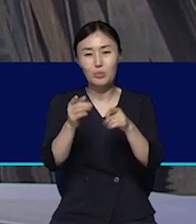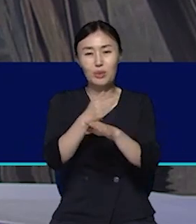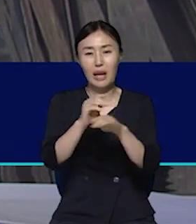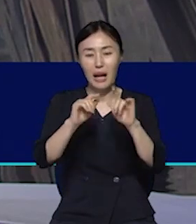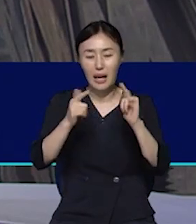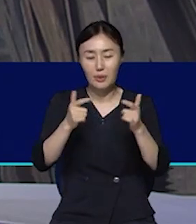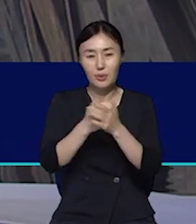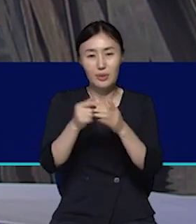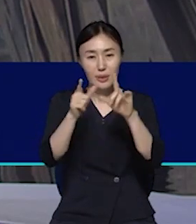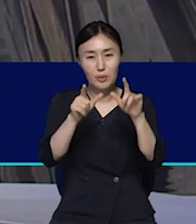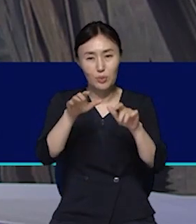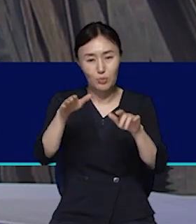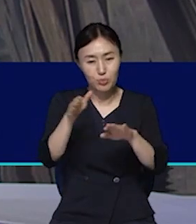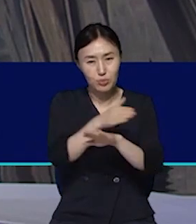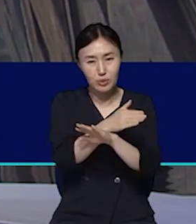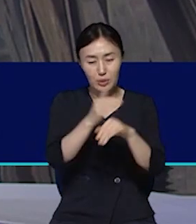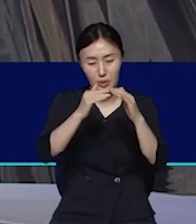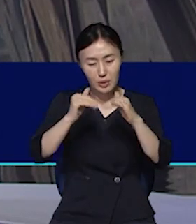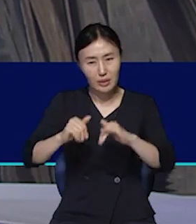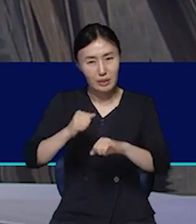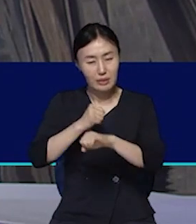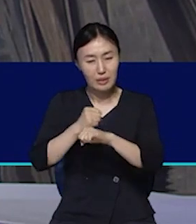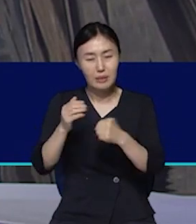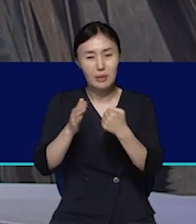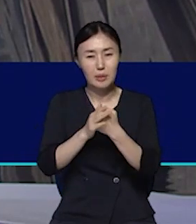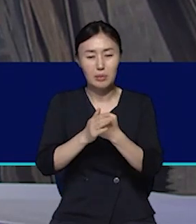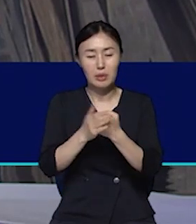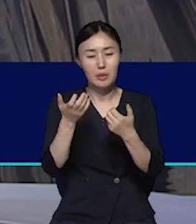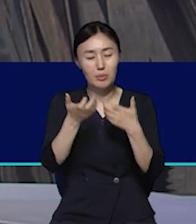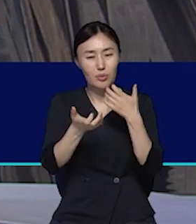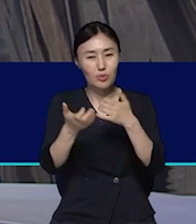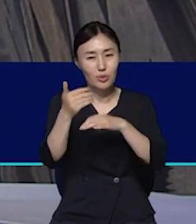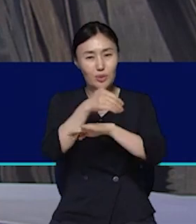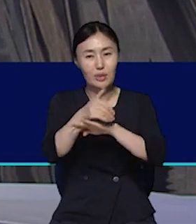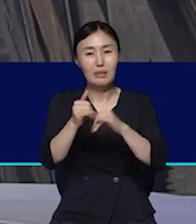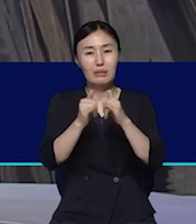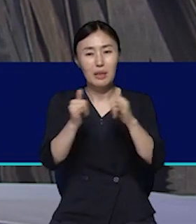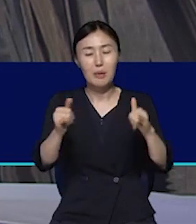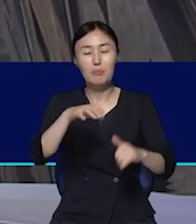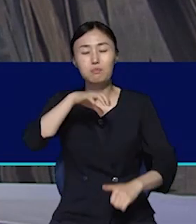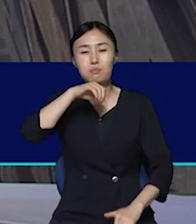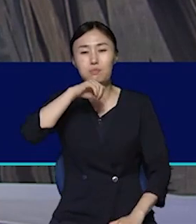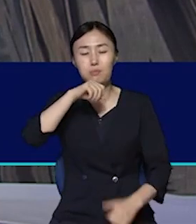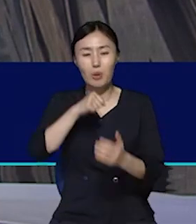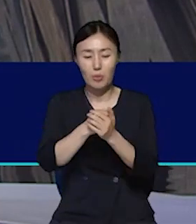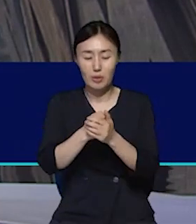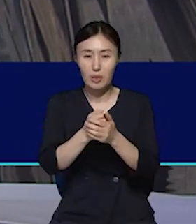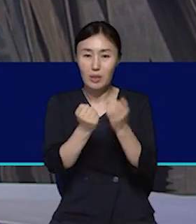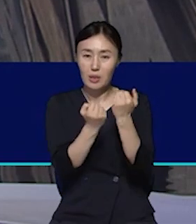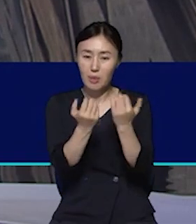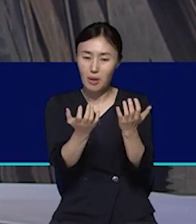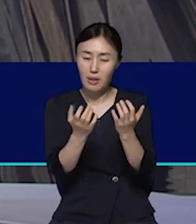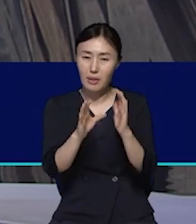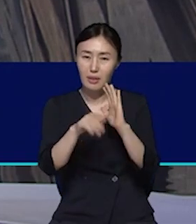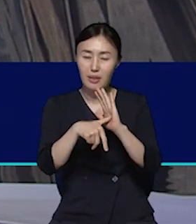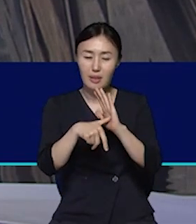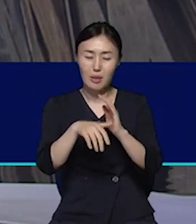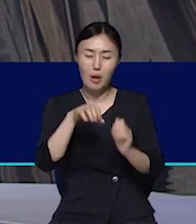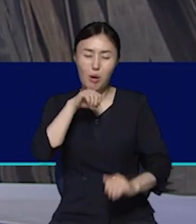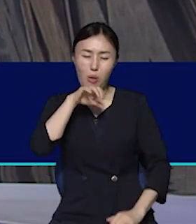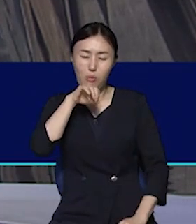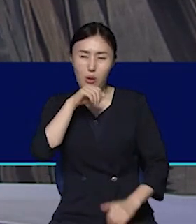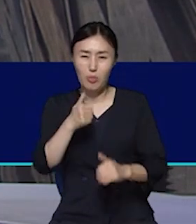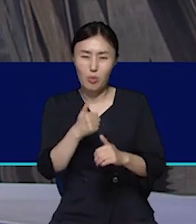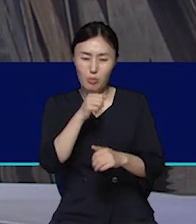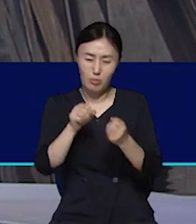알려지자 입주 예정자들이 강하게 반발했습니다. 오늘 설명회는 고성과 질타가 오가면서 시작도 못하고